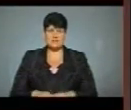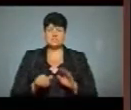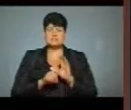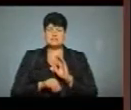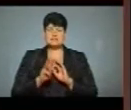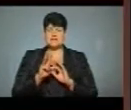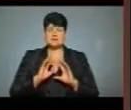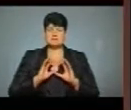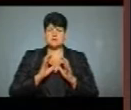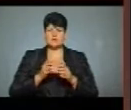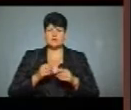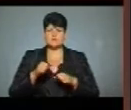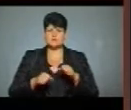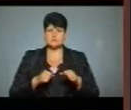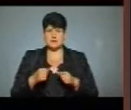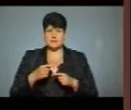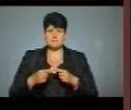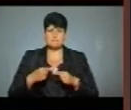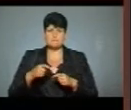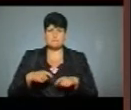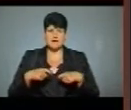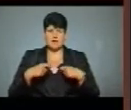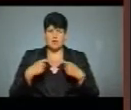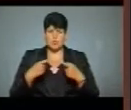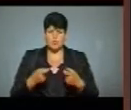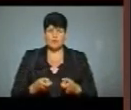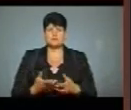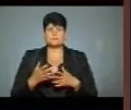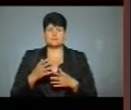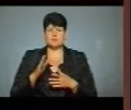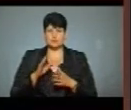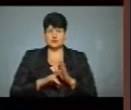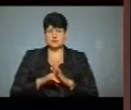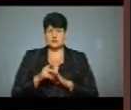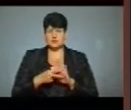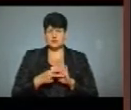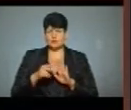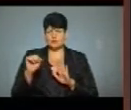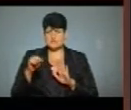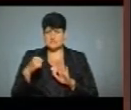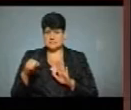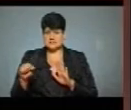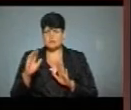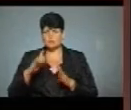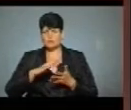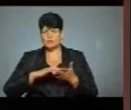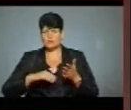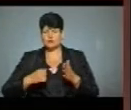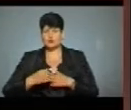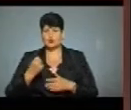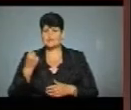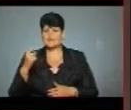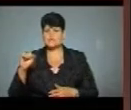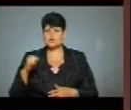63-ті міжнародні велосипедні перегони Україно-польської дружби імені полковника Скопенка стартували 7 серпня і триватимуть до